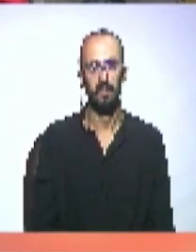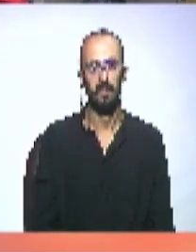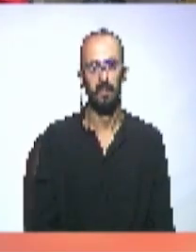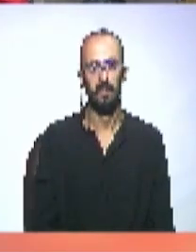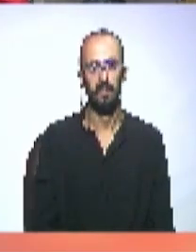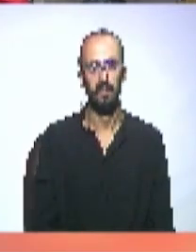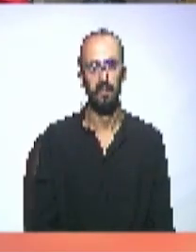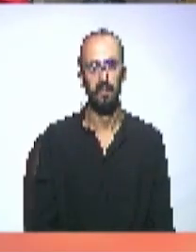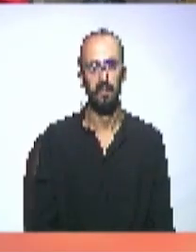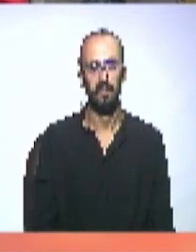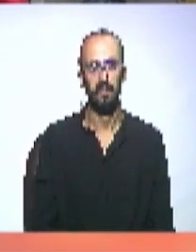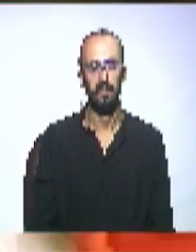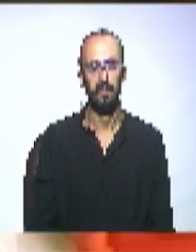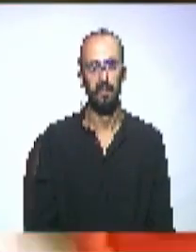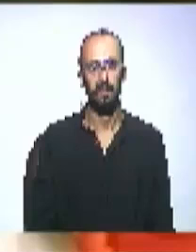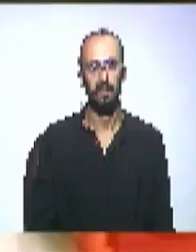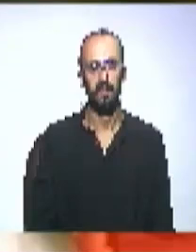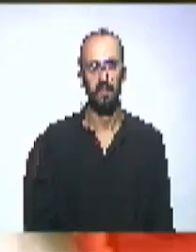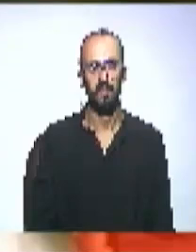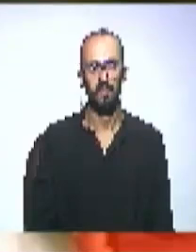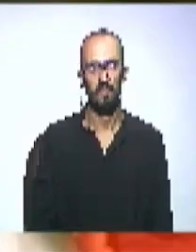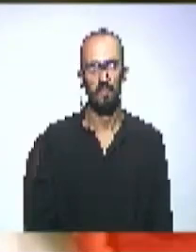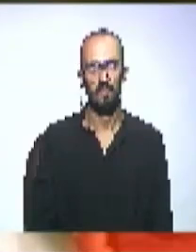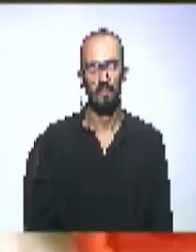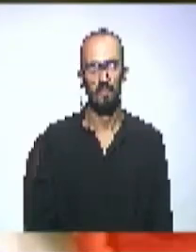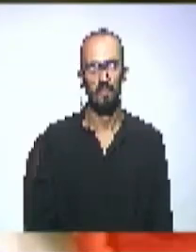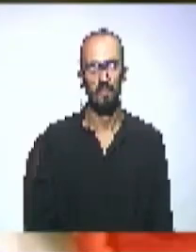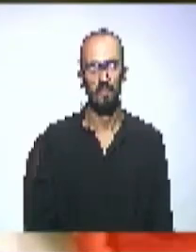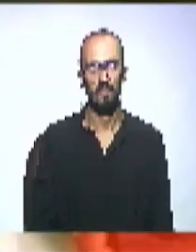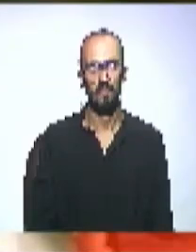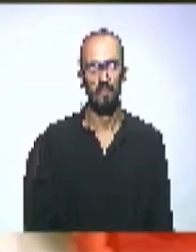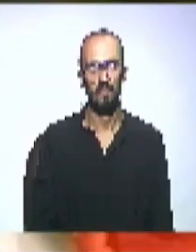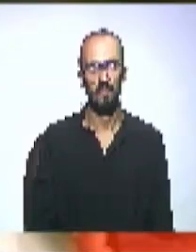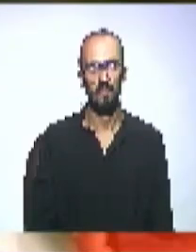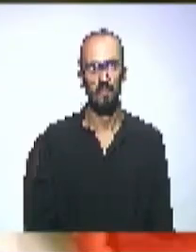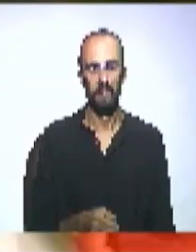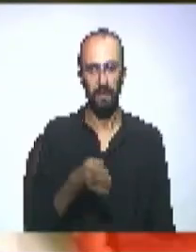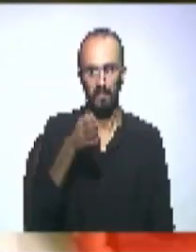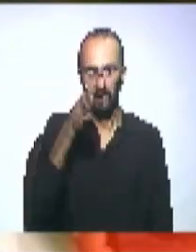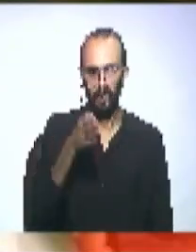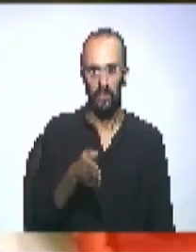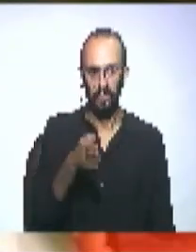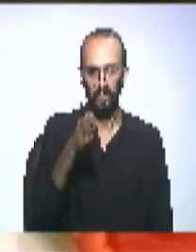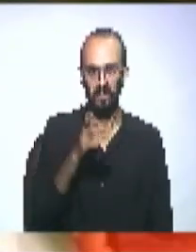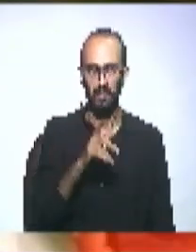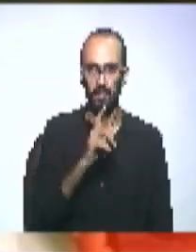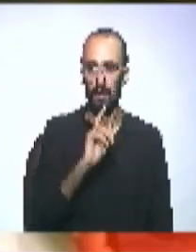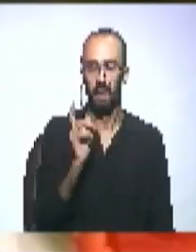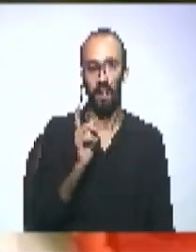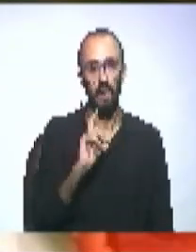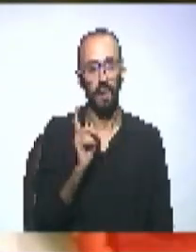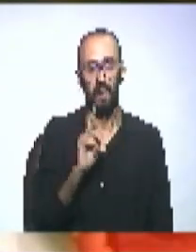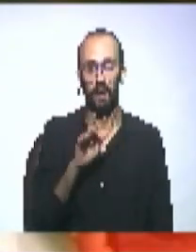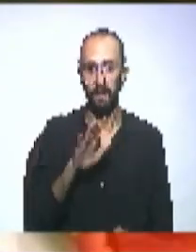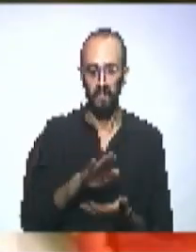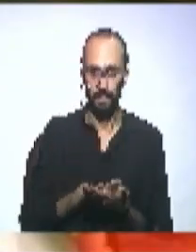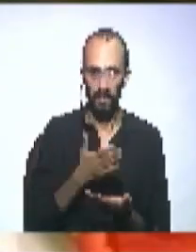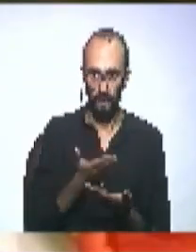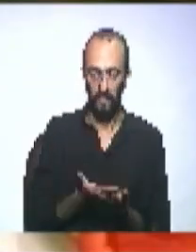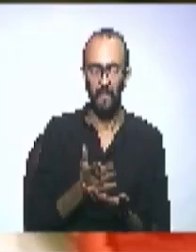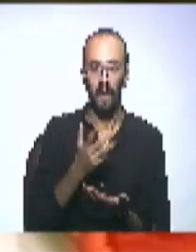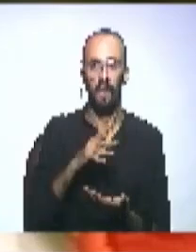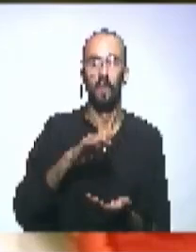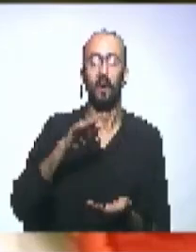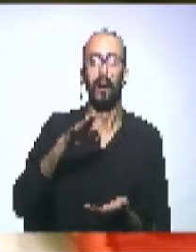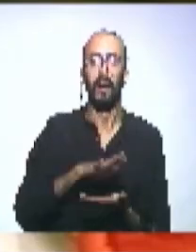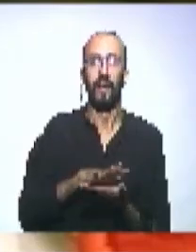الهمبرجر ممكن يتحط فين؟ في التوستر. في التوستر؟ لا حضرتك سويه في الطاسه او سويه على